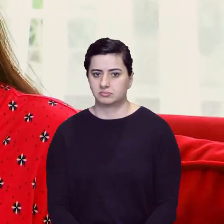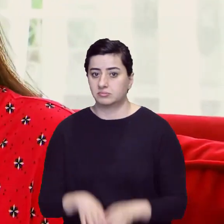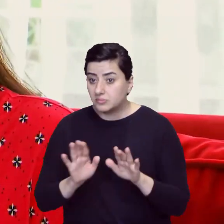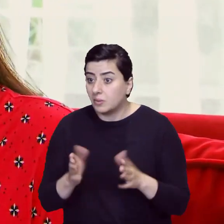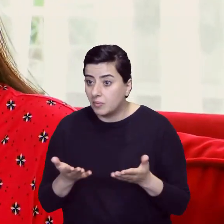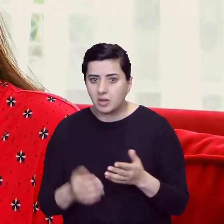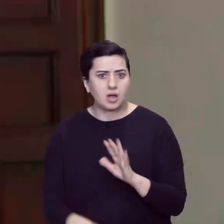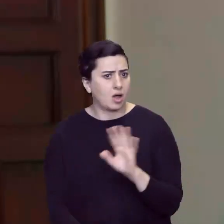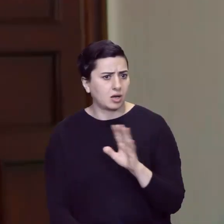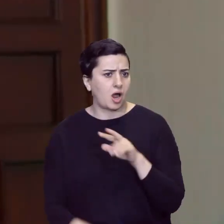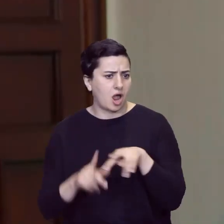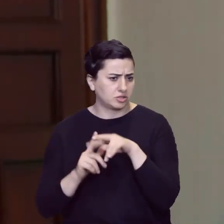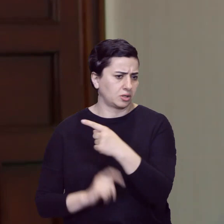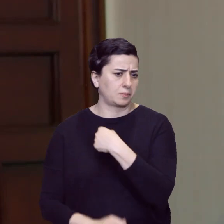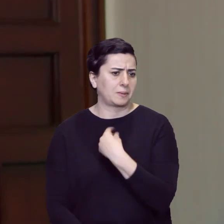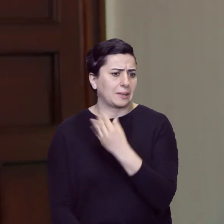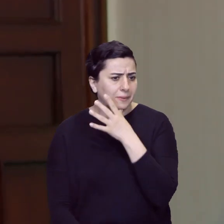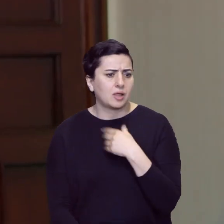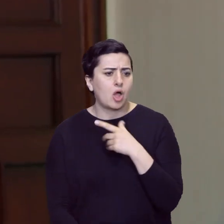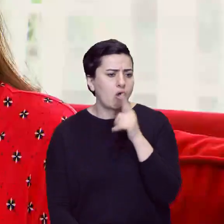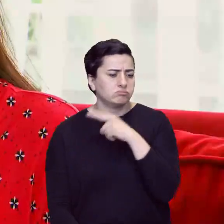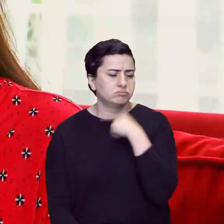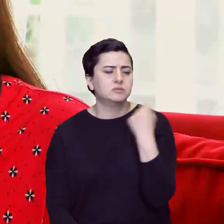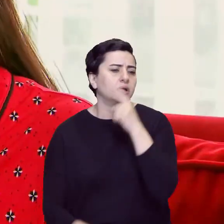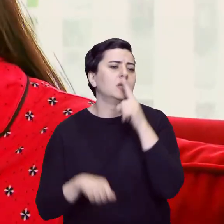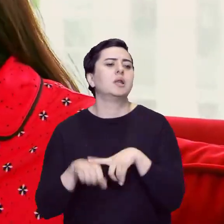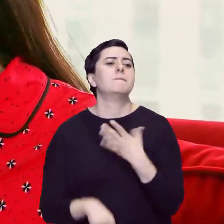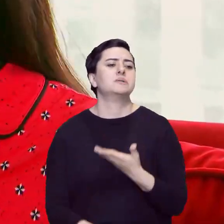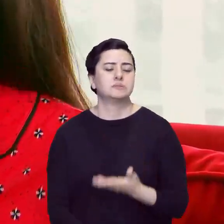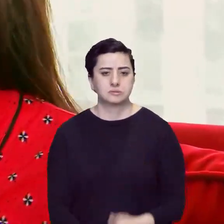Tamam ama... Hayır, Ayşe de biliyor yani benim horlamadığımı. İnanmaz.